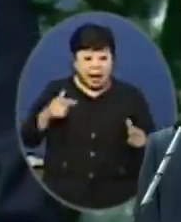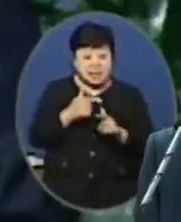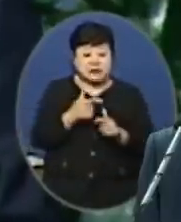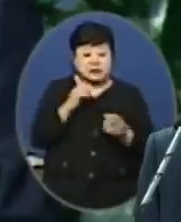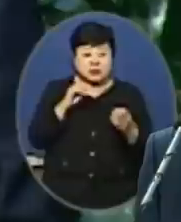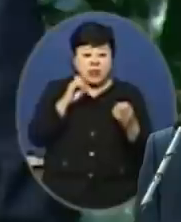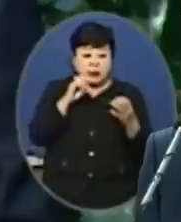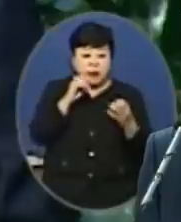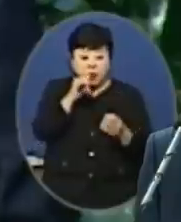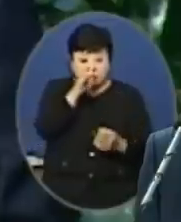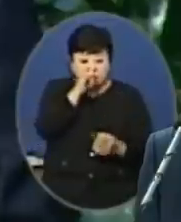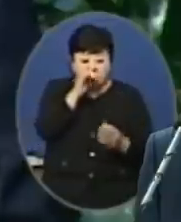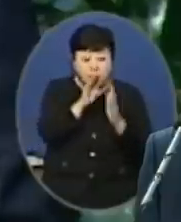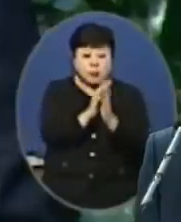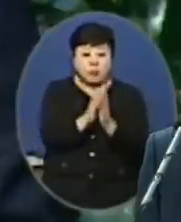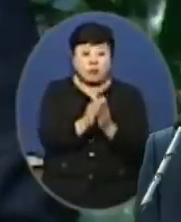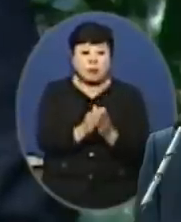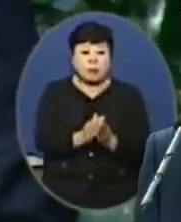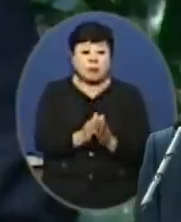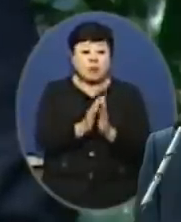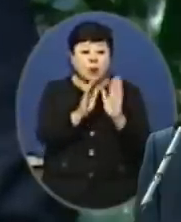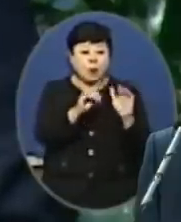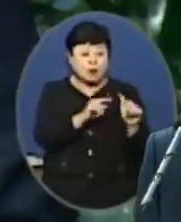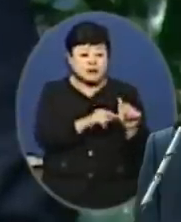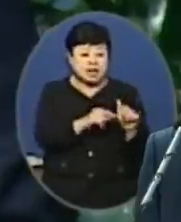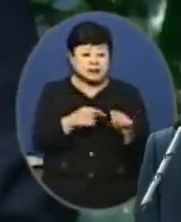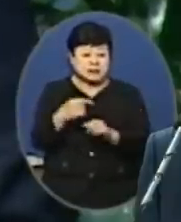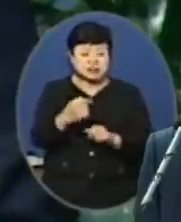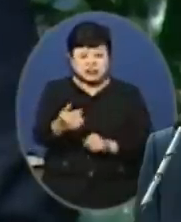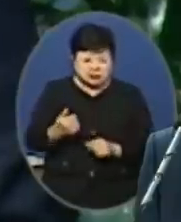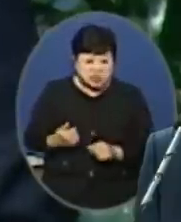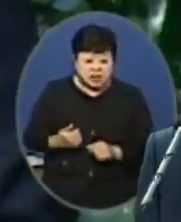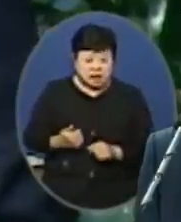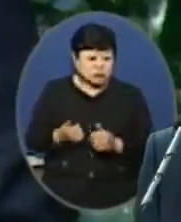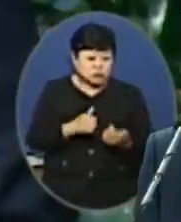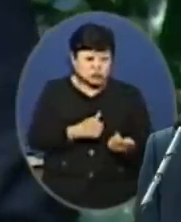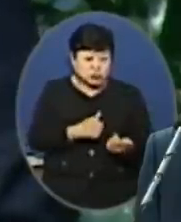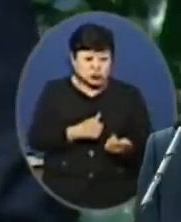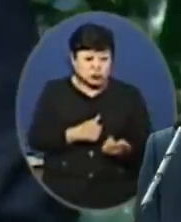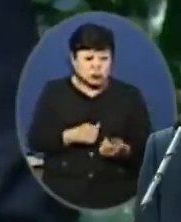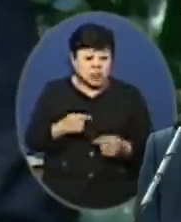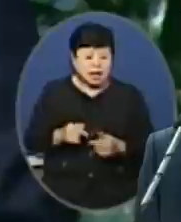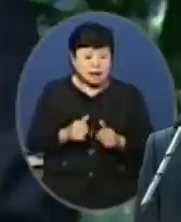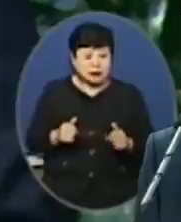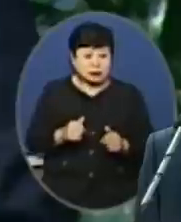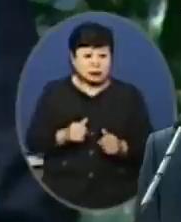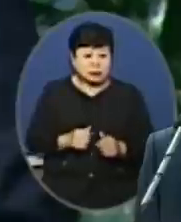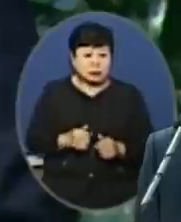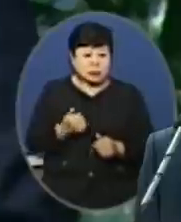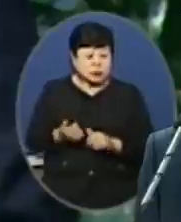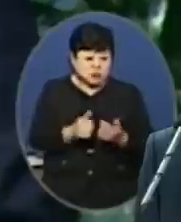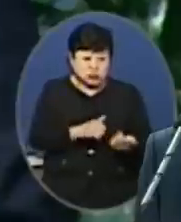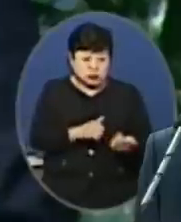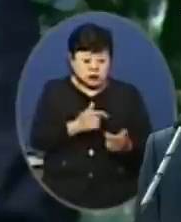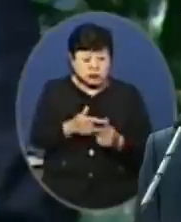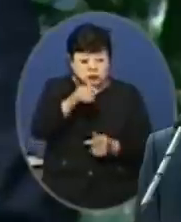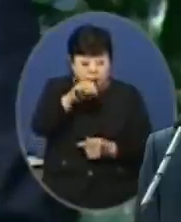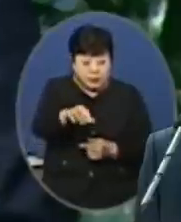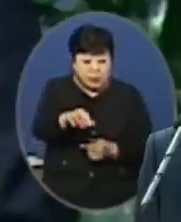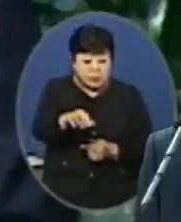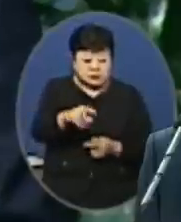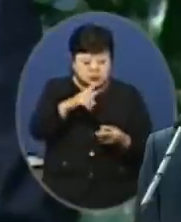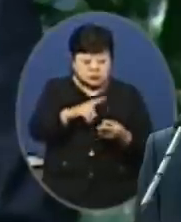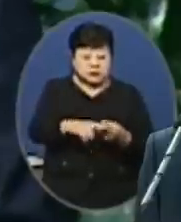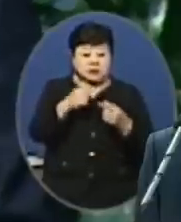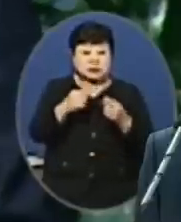있습니다. 모세는 천년 전에 세상에 떠신 것이요 엘리야도 수백 년 전에 세상을 떴는데 예수님 앞에서는